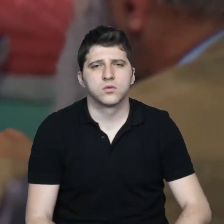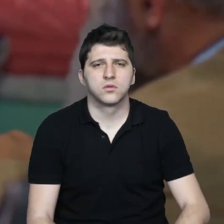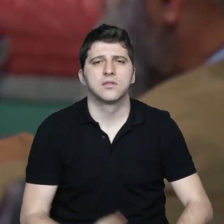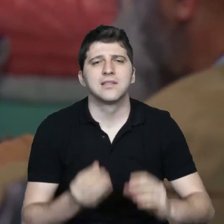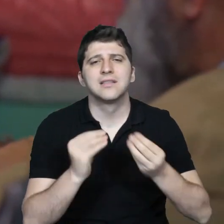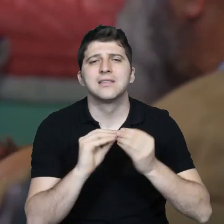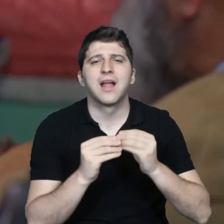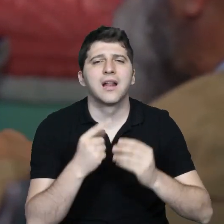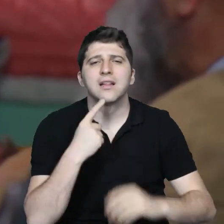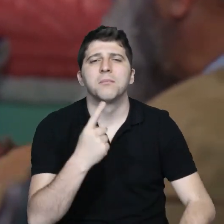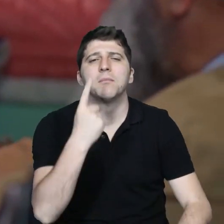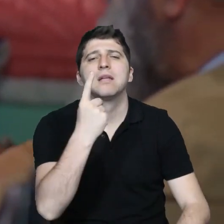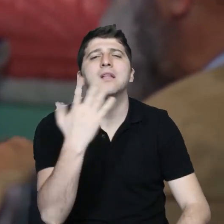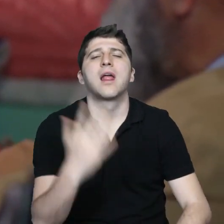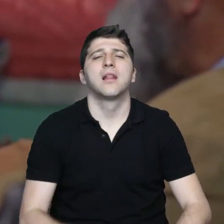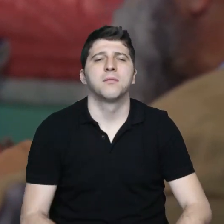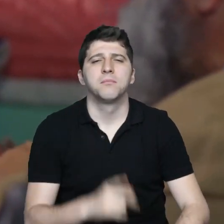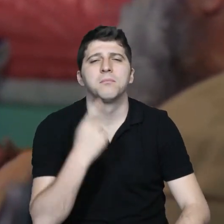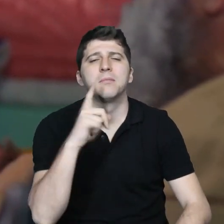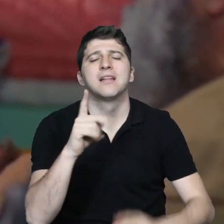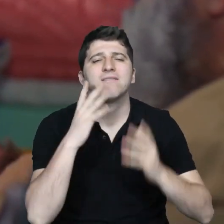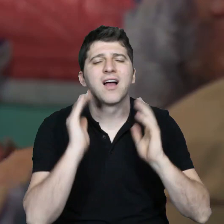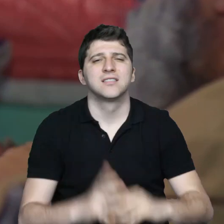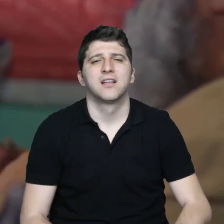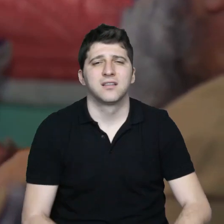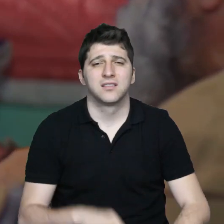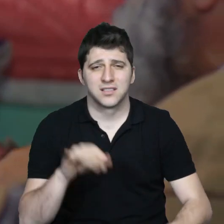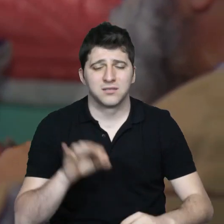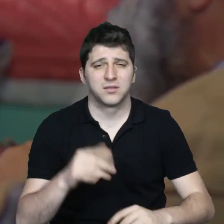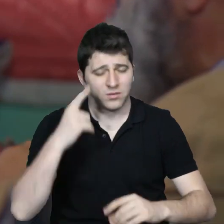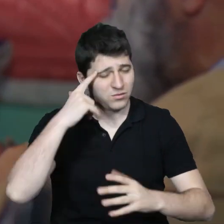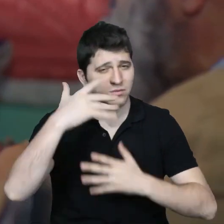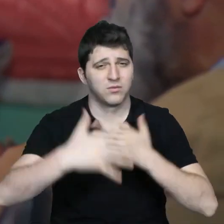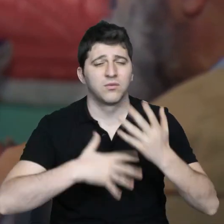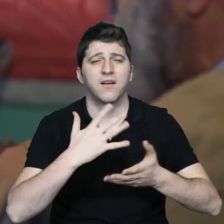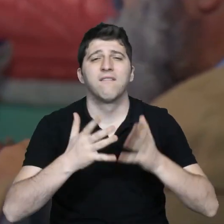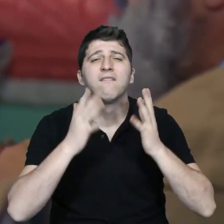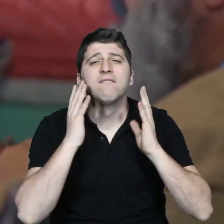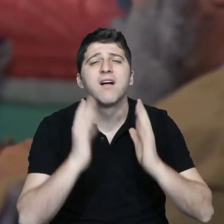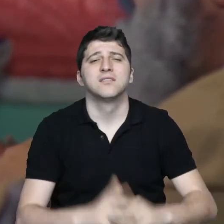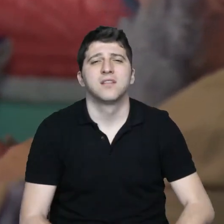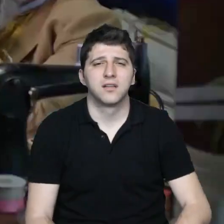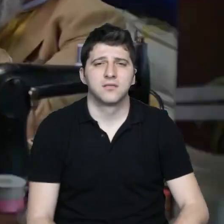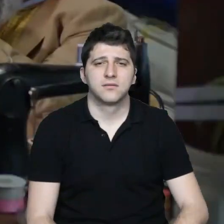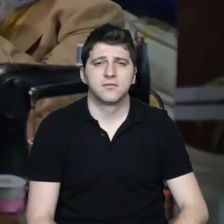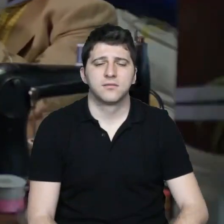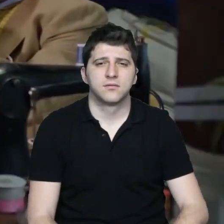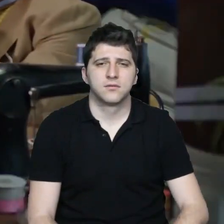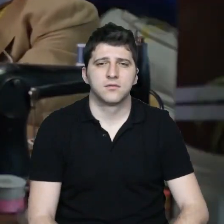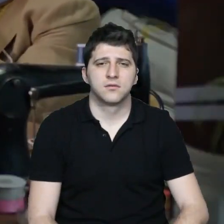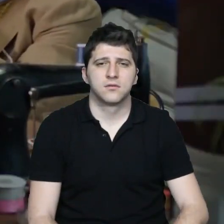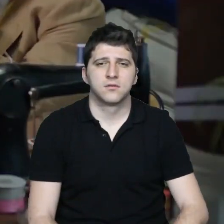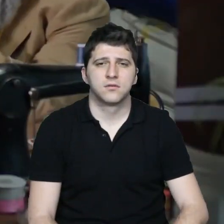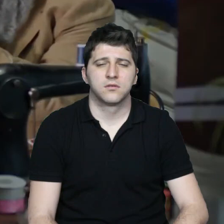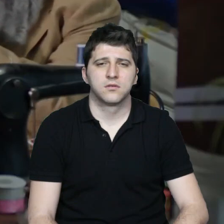Dert dediğin bir değil bin. Şu sıralar başımızın üstünde bir musibet dolanıyor.